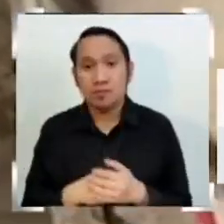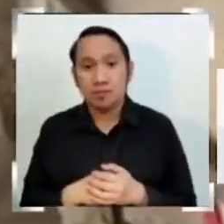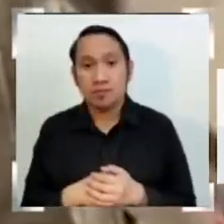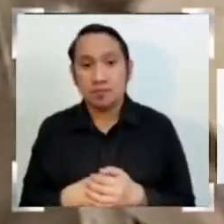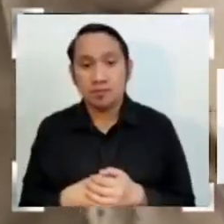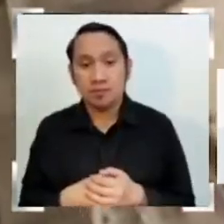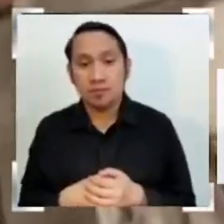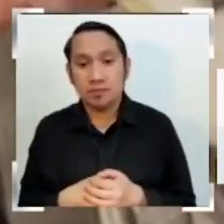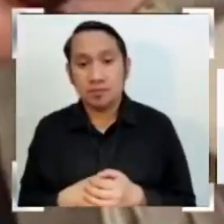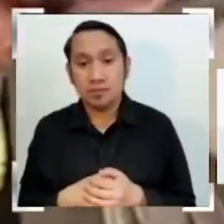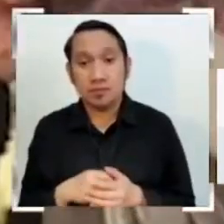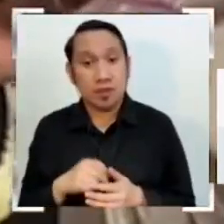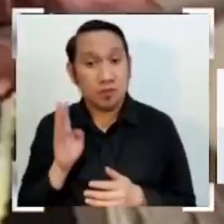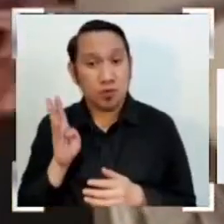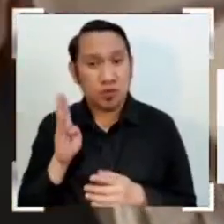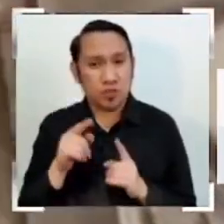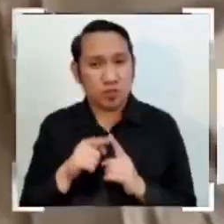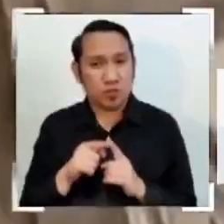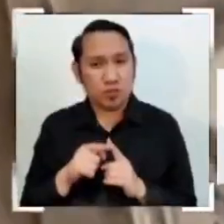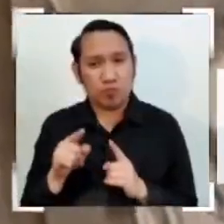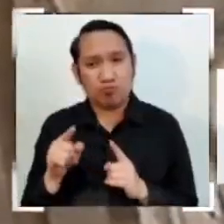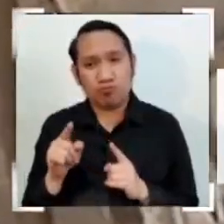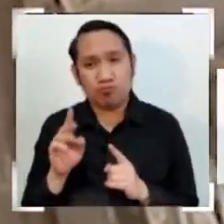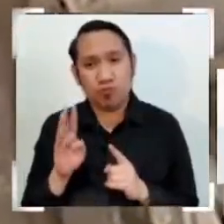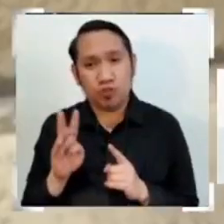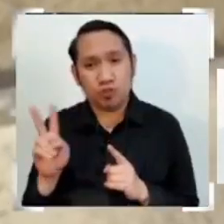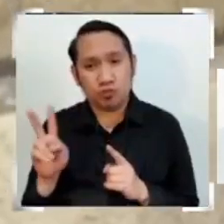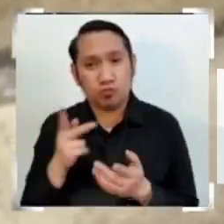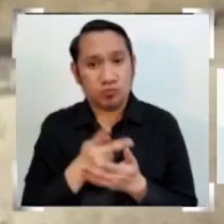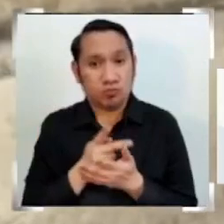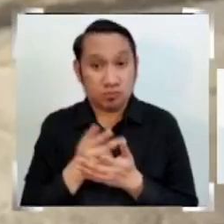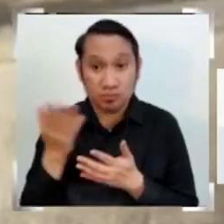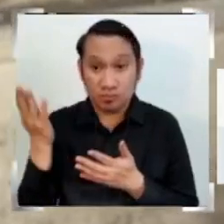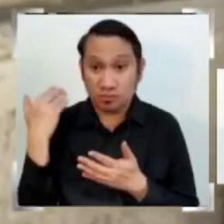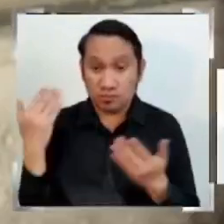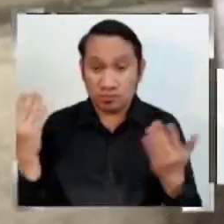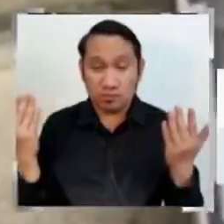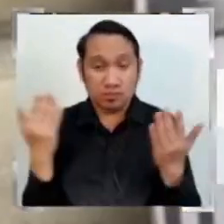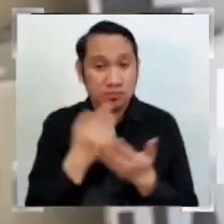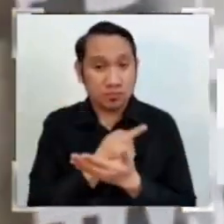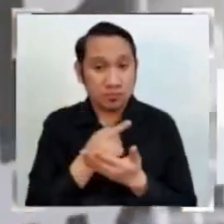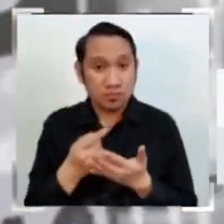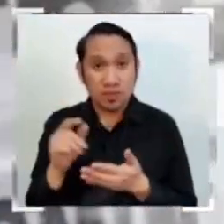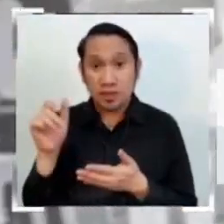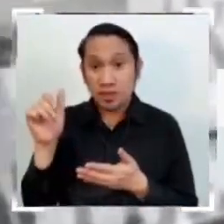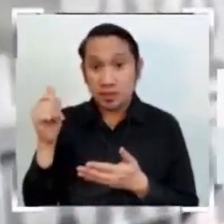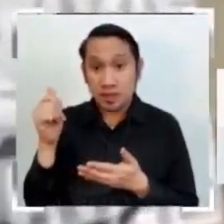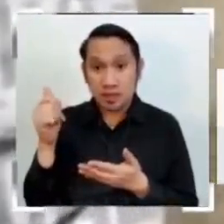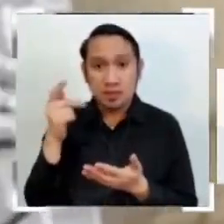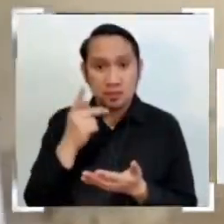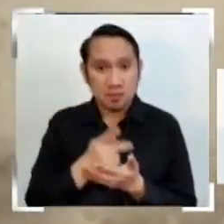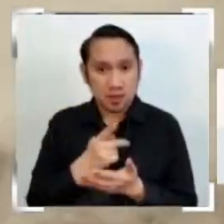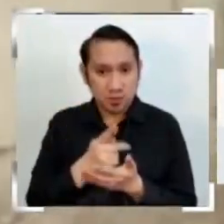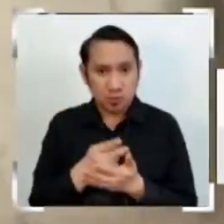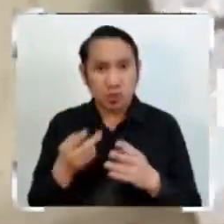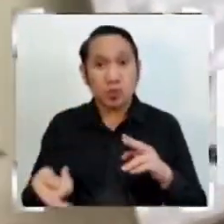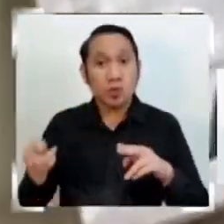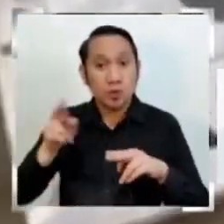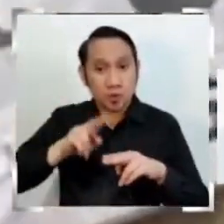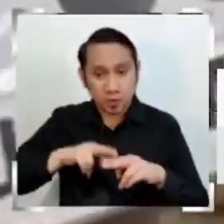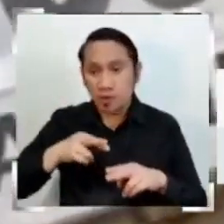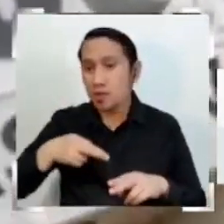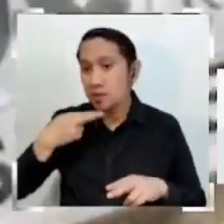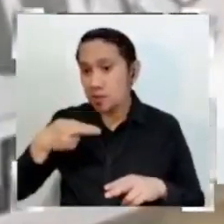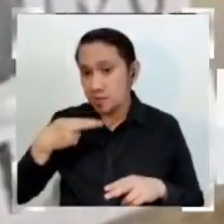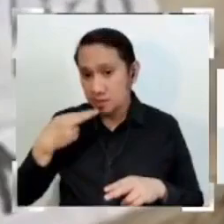Kumpara sa 40 hanggang 42 pesos kada kilo nung nakaraang linggo, 10 piso ang itinaas ng presyo ng lokal na bigas sa New